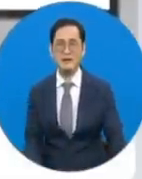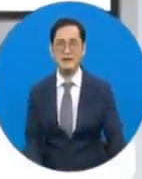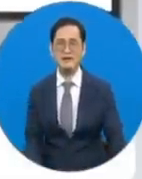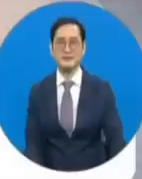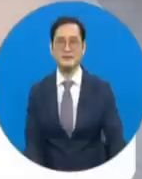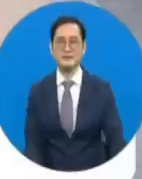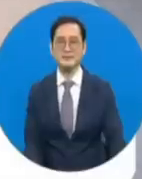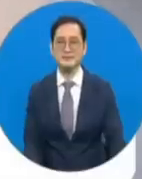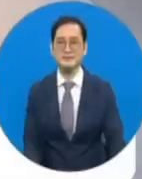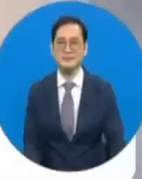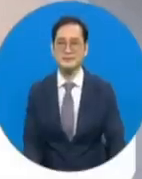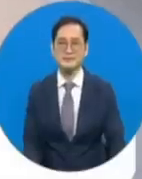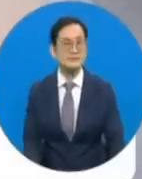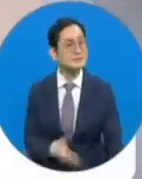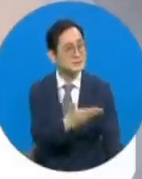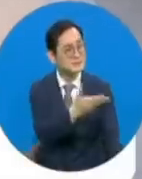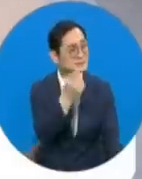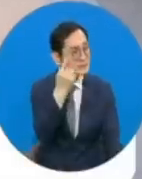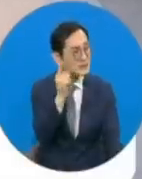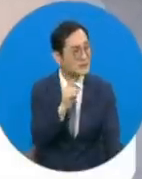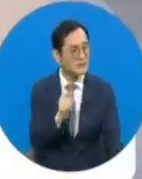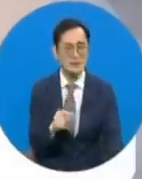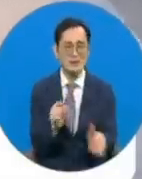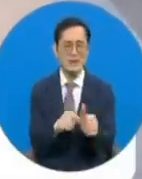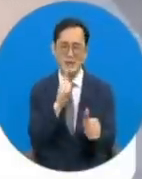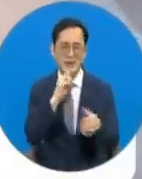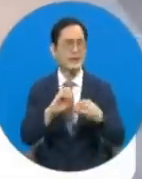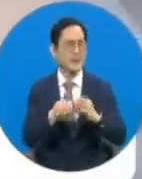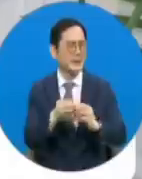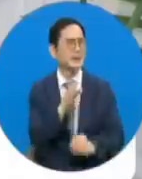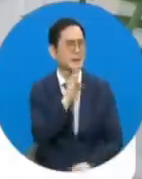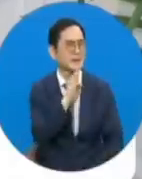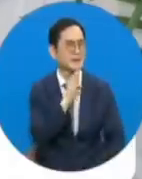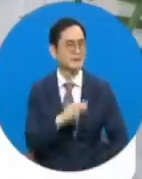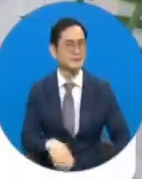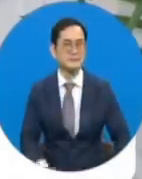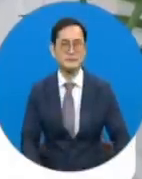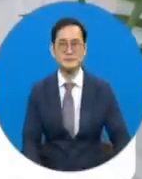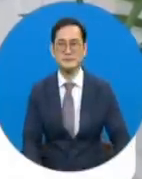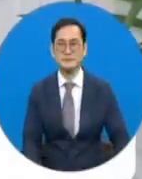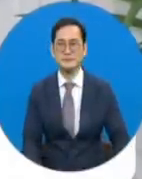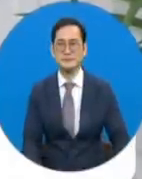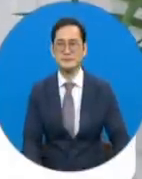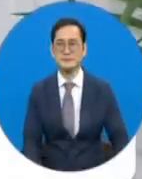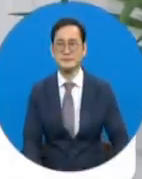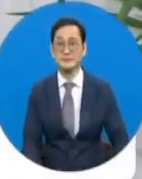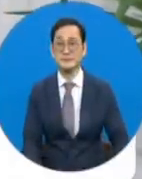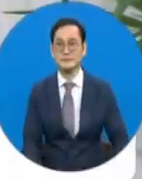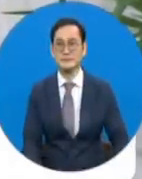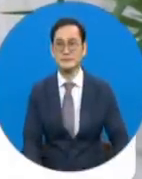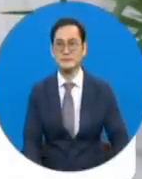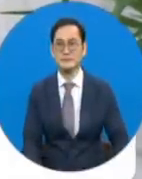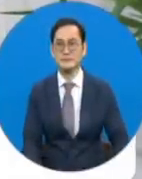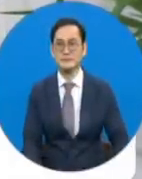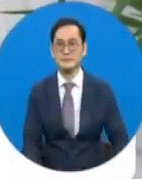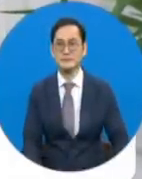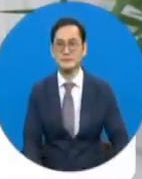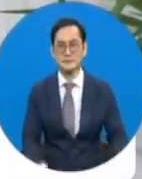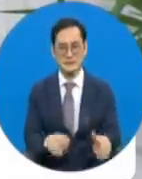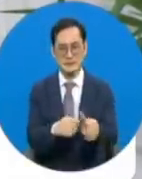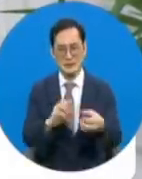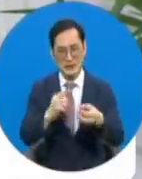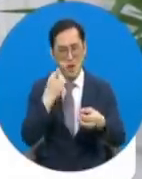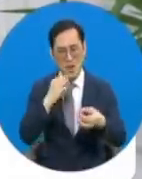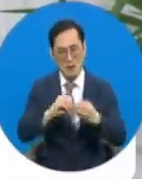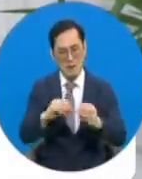이런 주장에 대해서 어떻게 보십니까? 말도 안 되는 이야기죠. 뭐 사실 저도 여기서 뭐 돌직구를 날리자면 저런 방식의 음모론